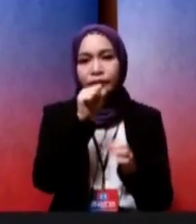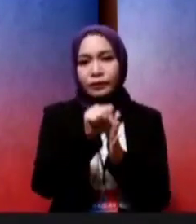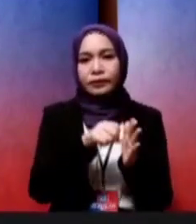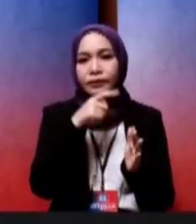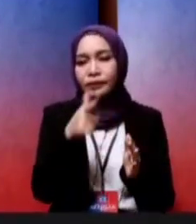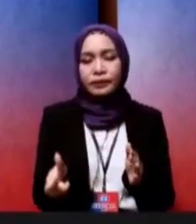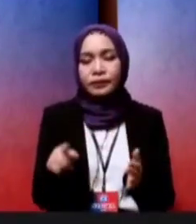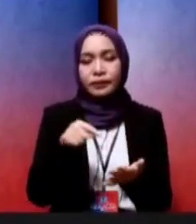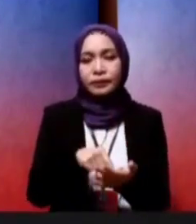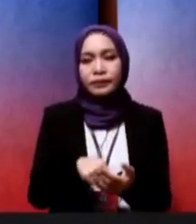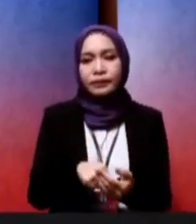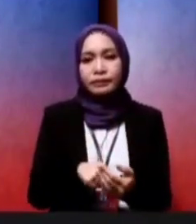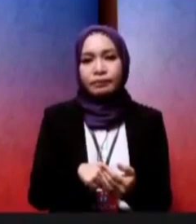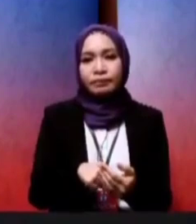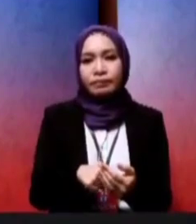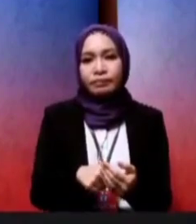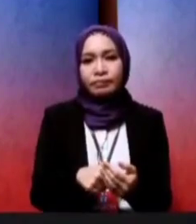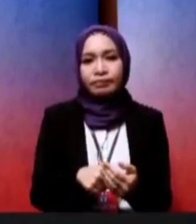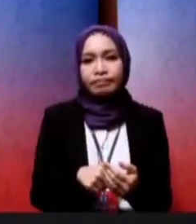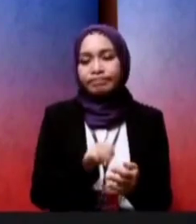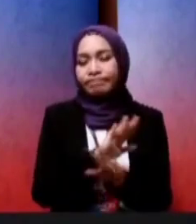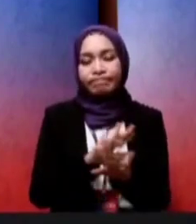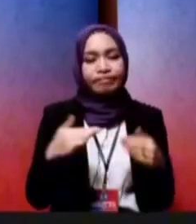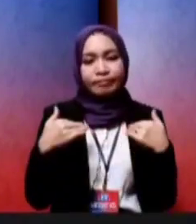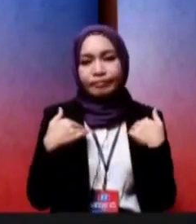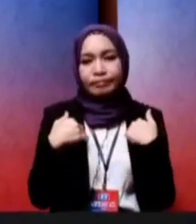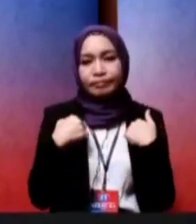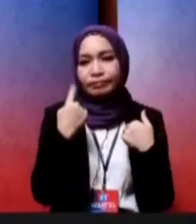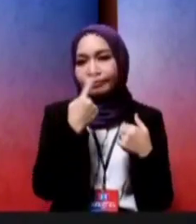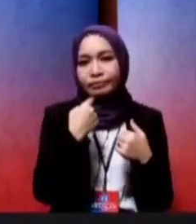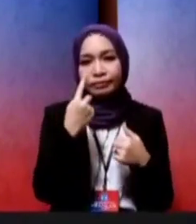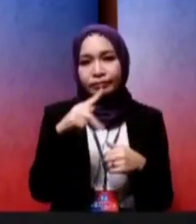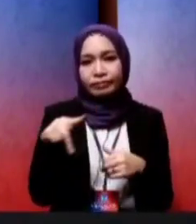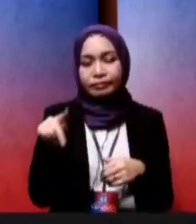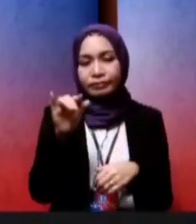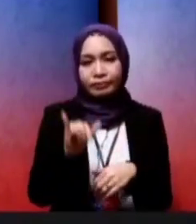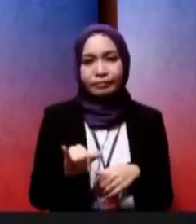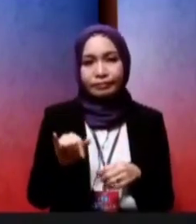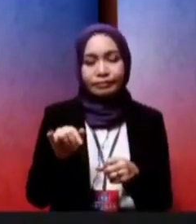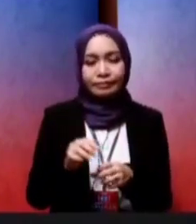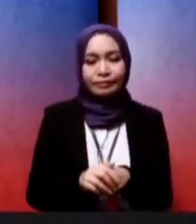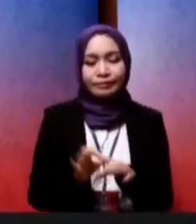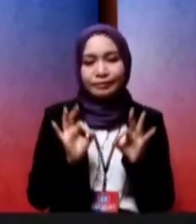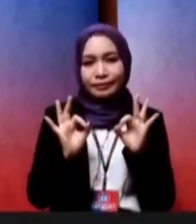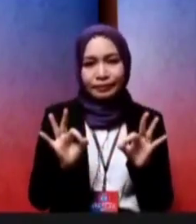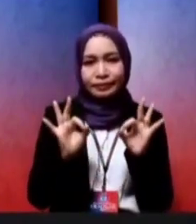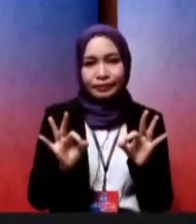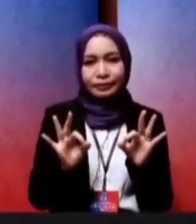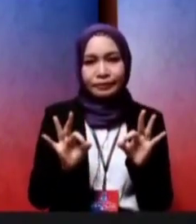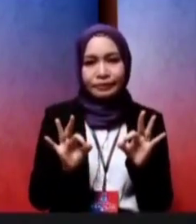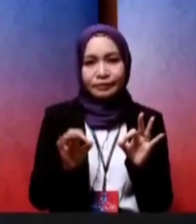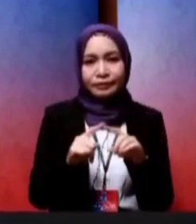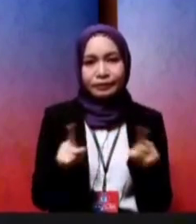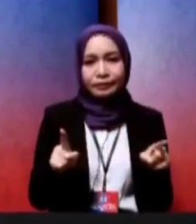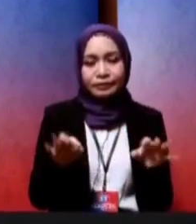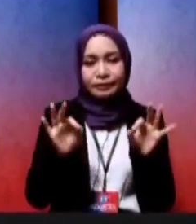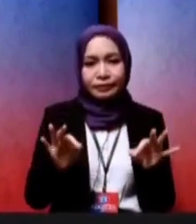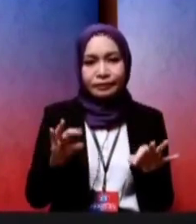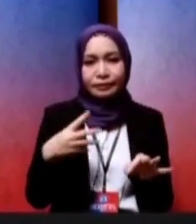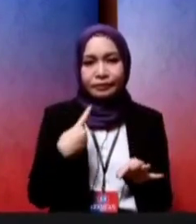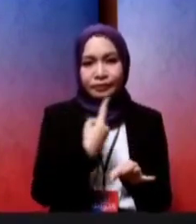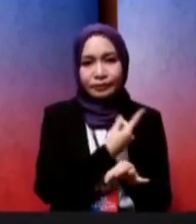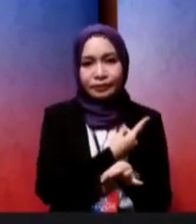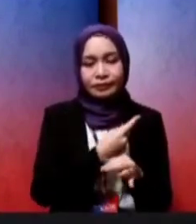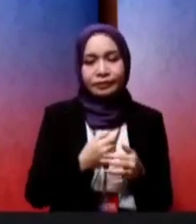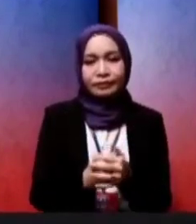sesiapa yang sempurna tapi yang kita mahukan kalau kita boleh berhusnuzan dengan Parti lawan takkanlah